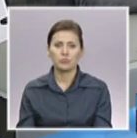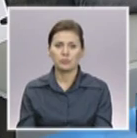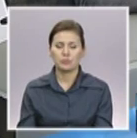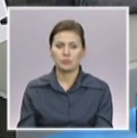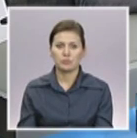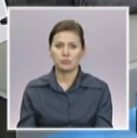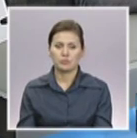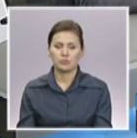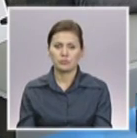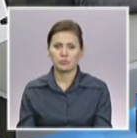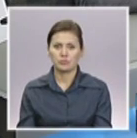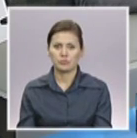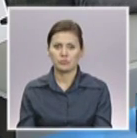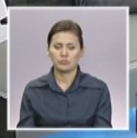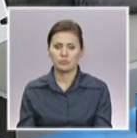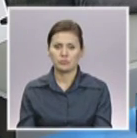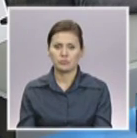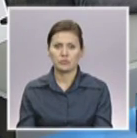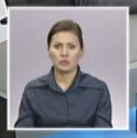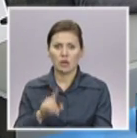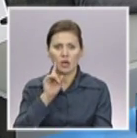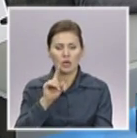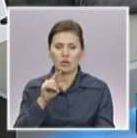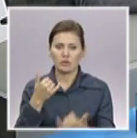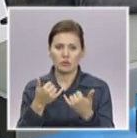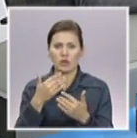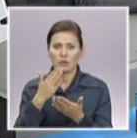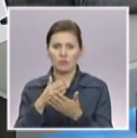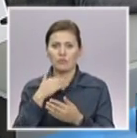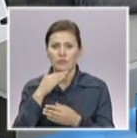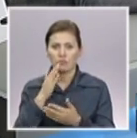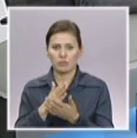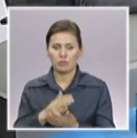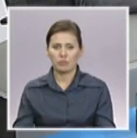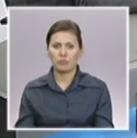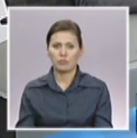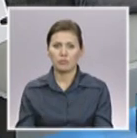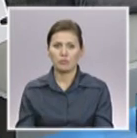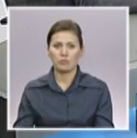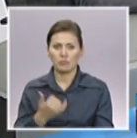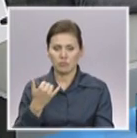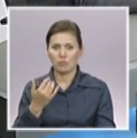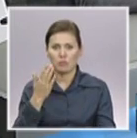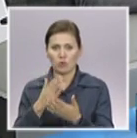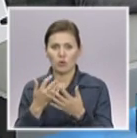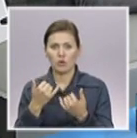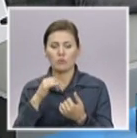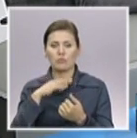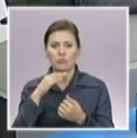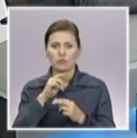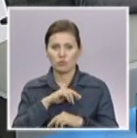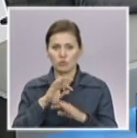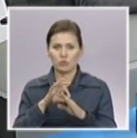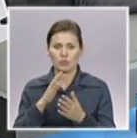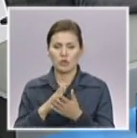енді... Әлде осы қазірге барын қолданыста? Қазір бар пакет осы, бірақ ол жұмыс жүргізіп